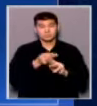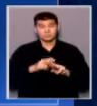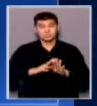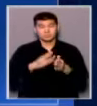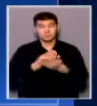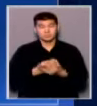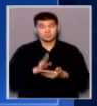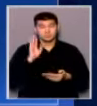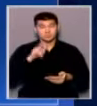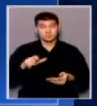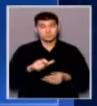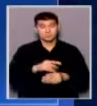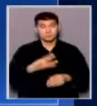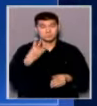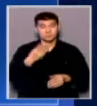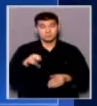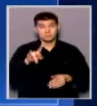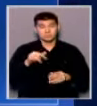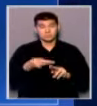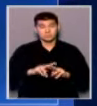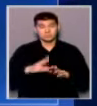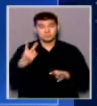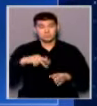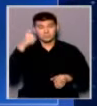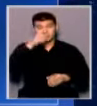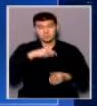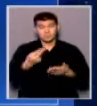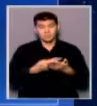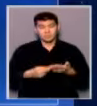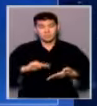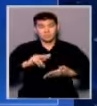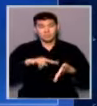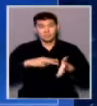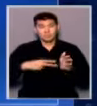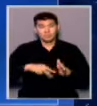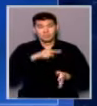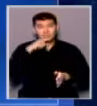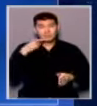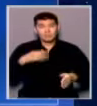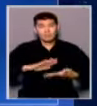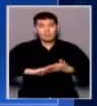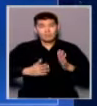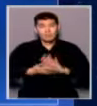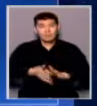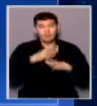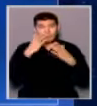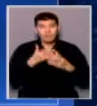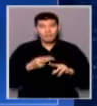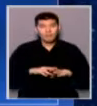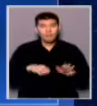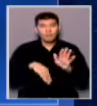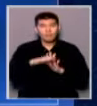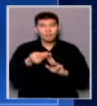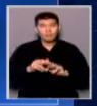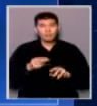бассейне реки Урал 4 декабря 2020 года подписана программа казахстанско-российского сотрудничества по сохранению и